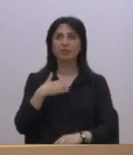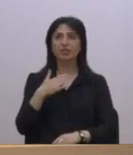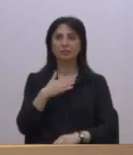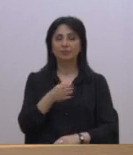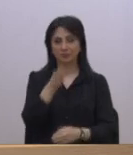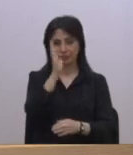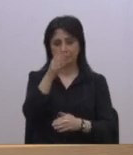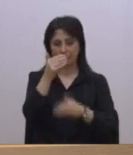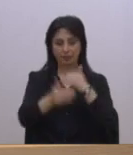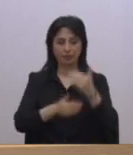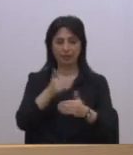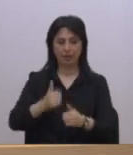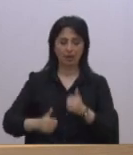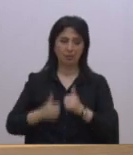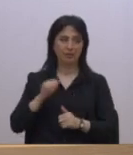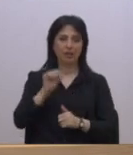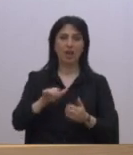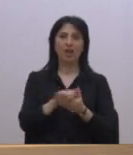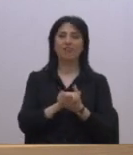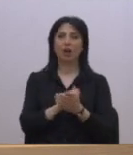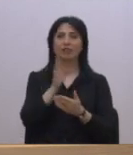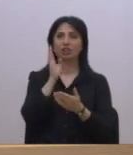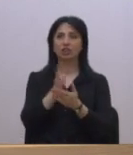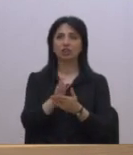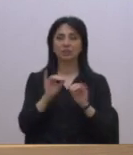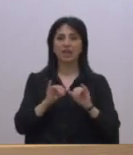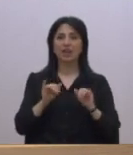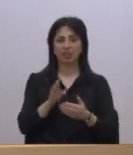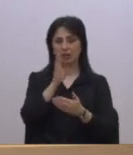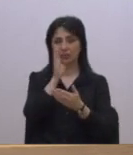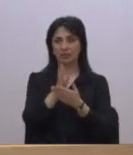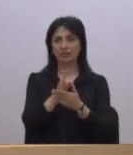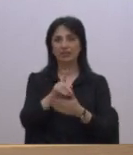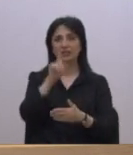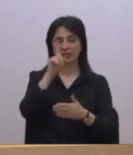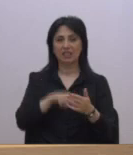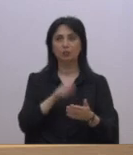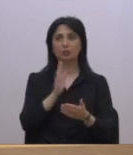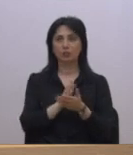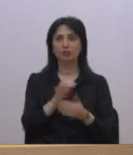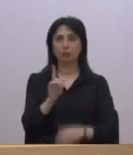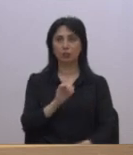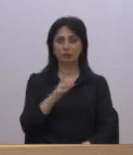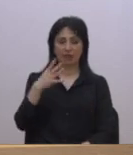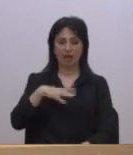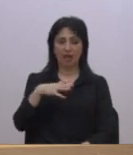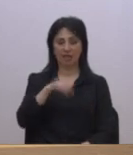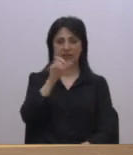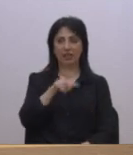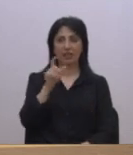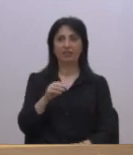წავალთ წინ, ამაყად ევროკავშირისკენ, განვითარებისკენ და დარწმუნებული ვარ, რომ ქართველი